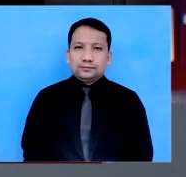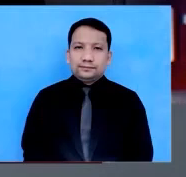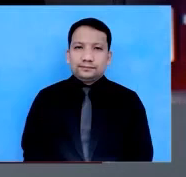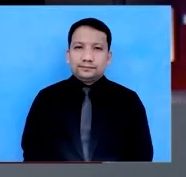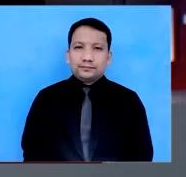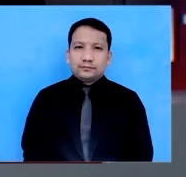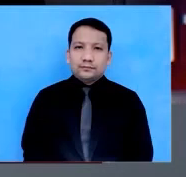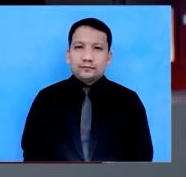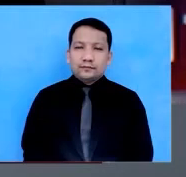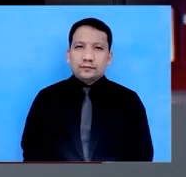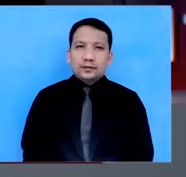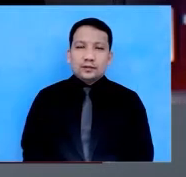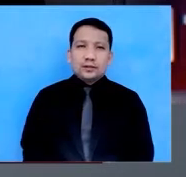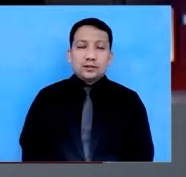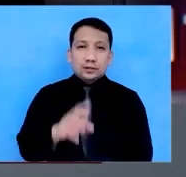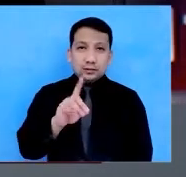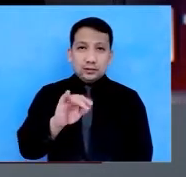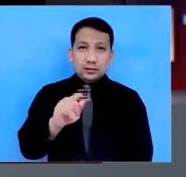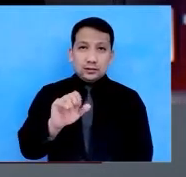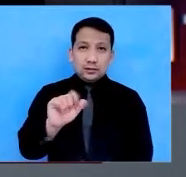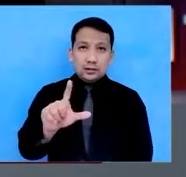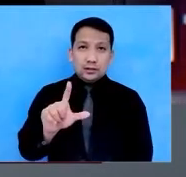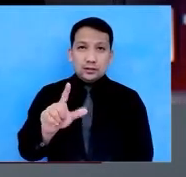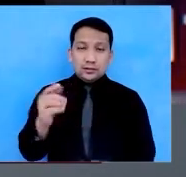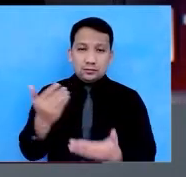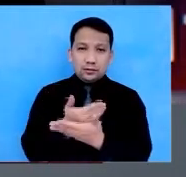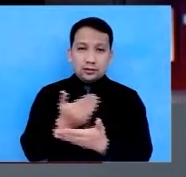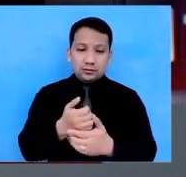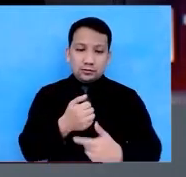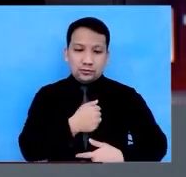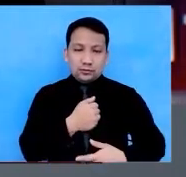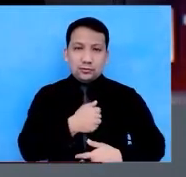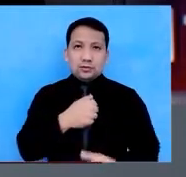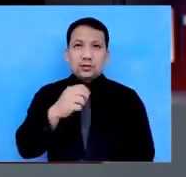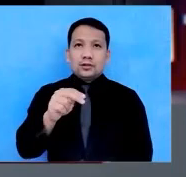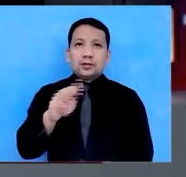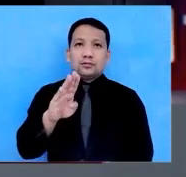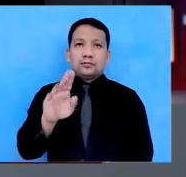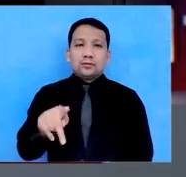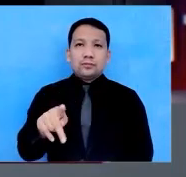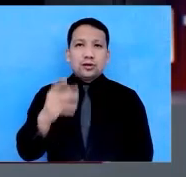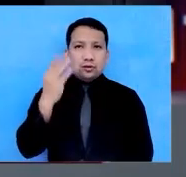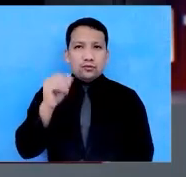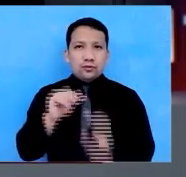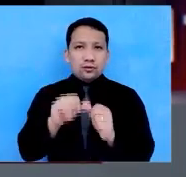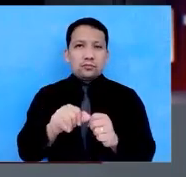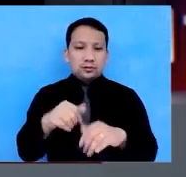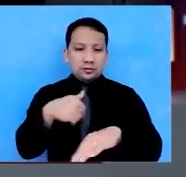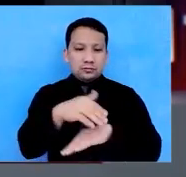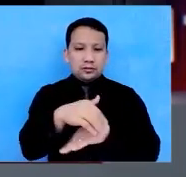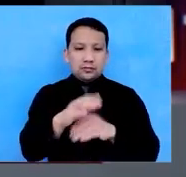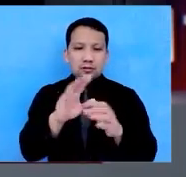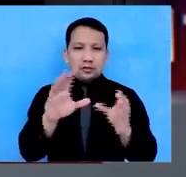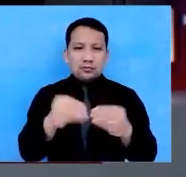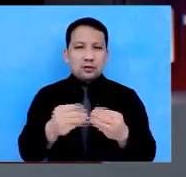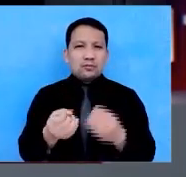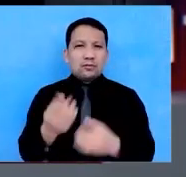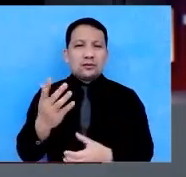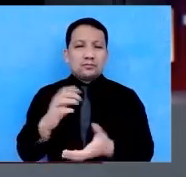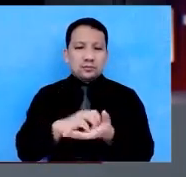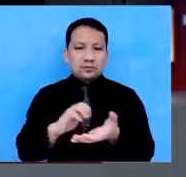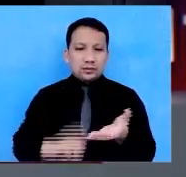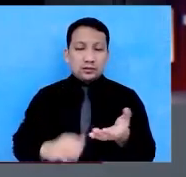Digital ang bagong modus ng mga gwardiya sa New Bilibid Prison. Nag-aala remittance center sila na nagkakaltas ng